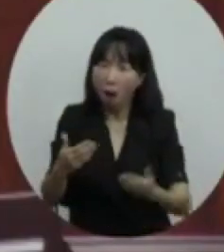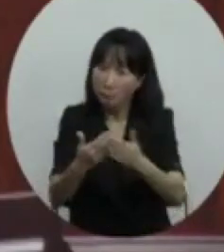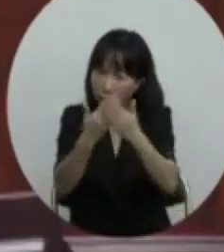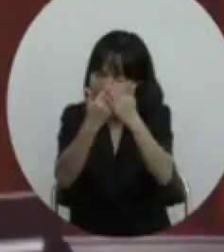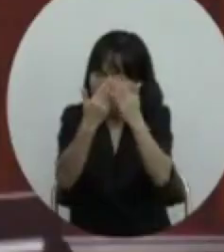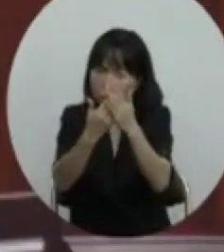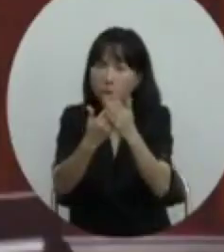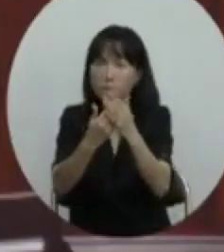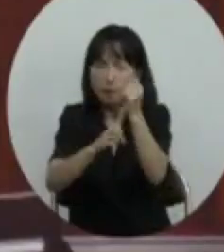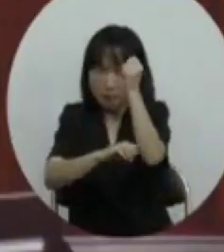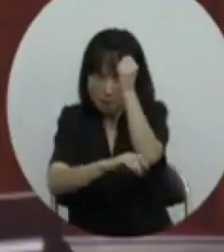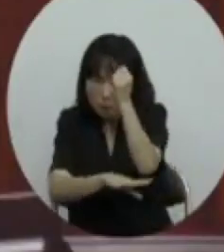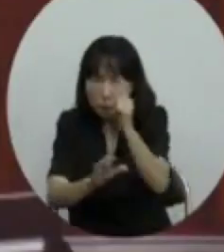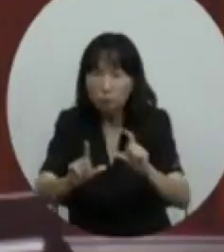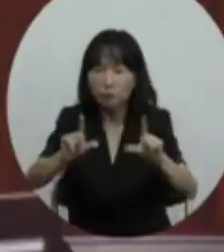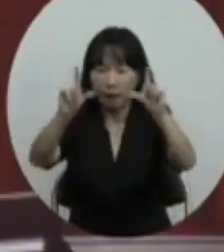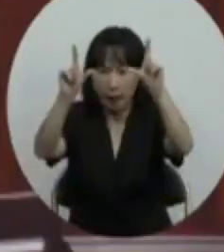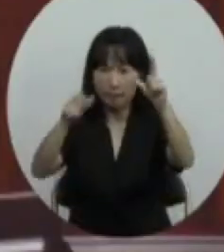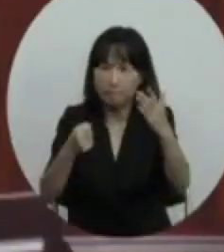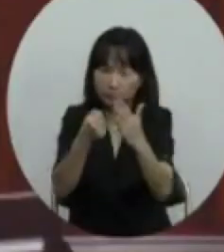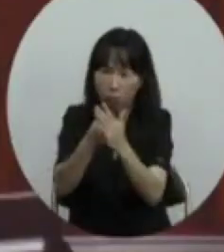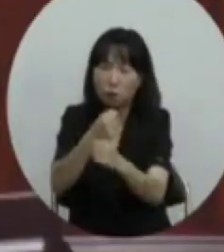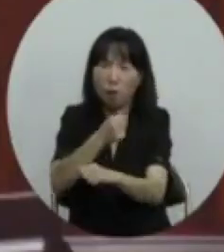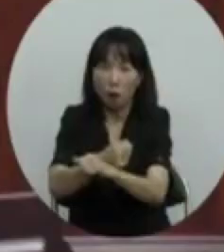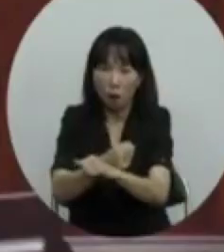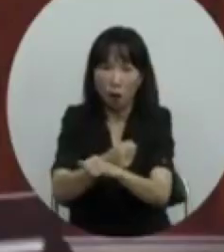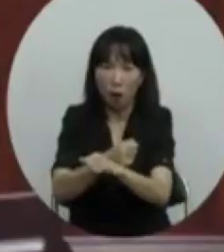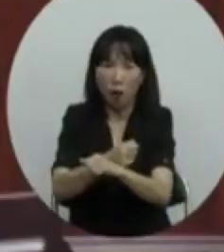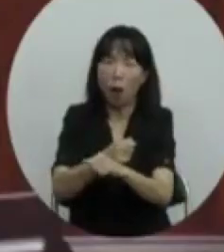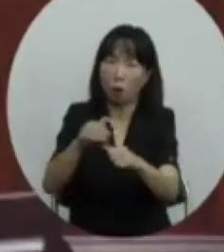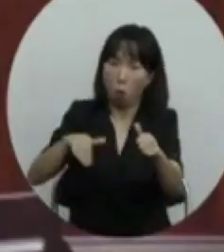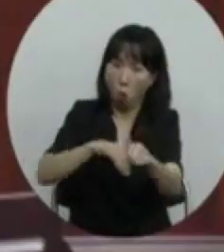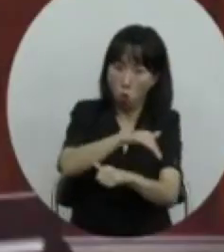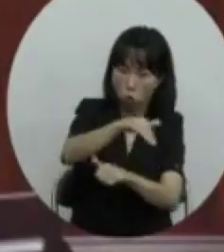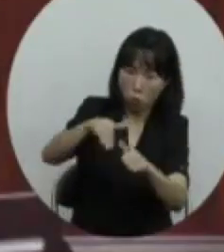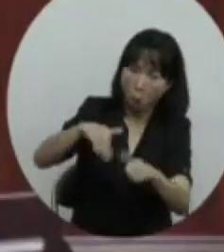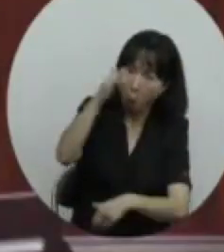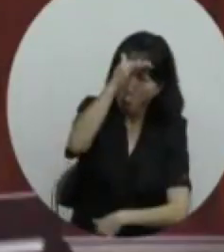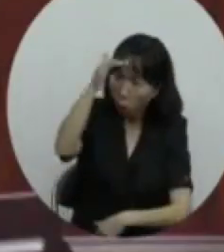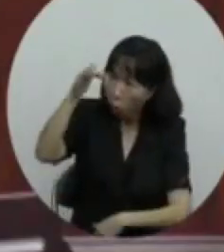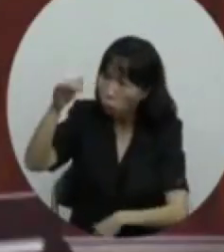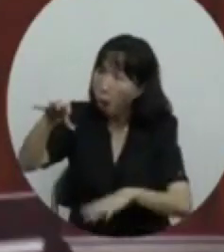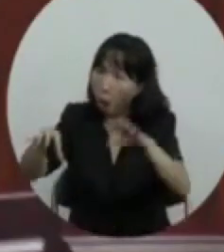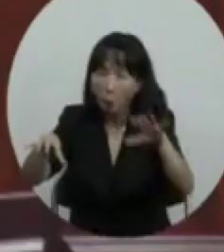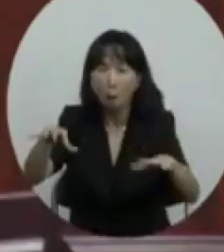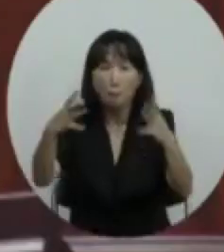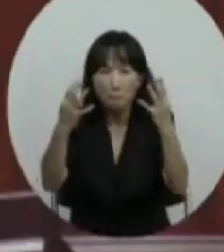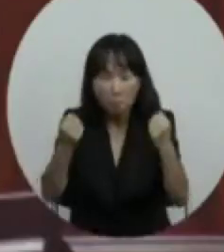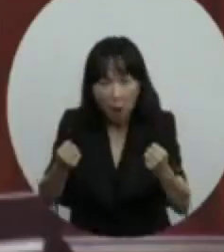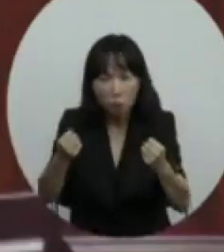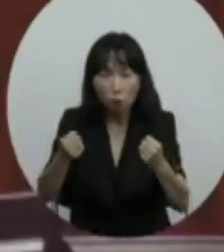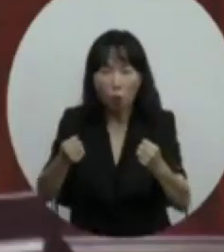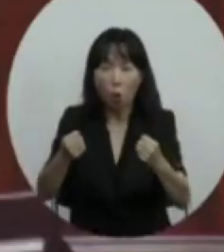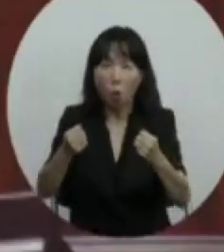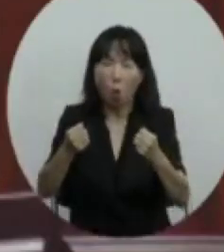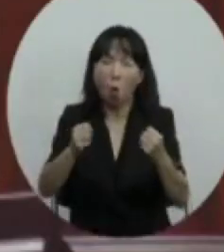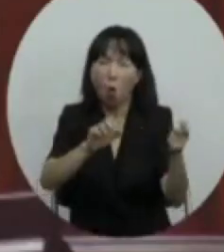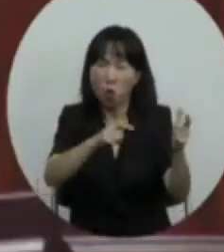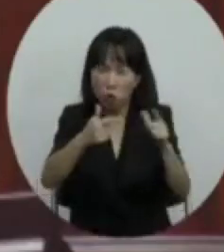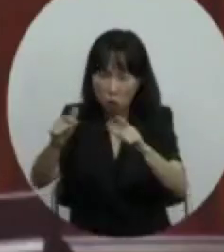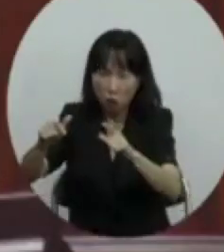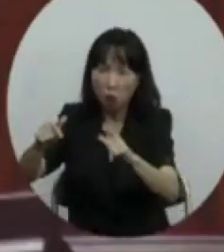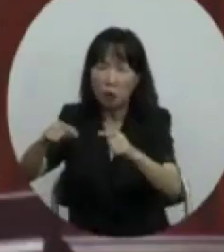선포하고 차별화된 볼거리와 편의 시설을 확충하여 출렁다리 양안